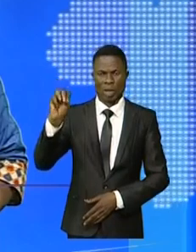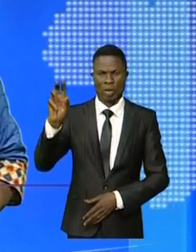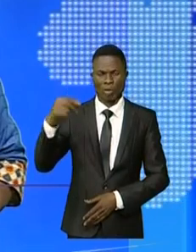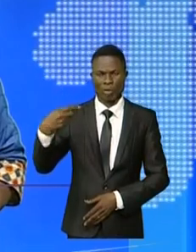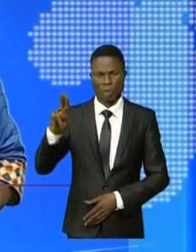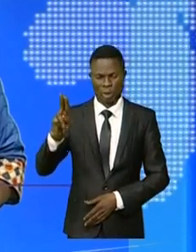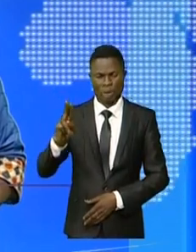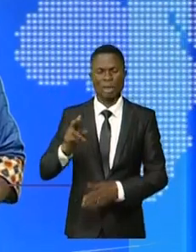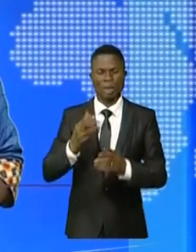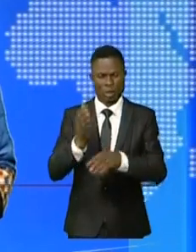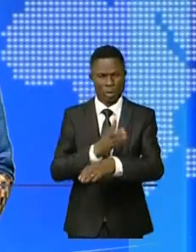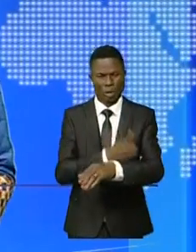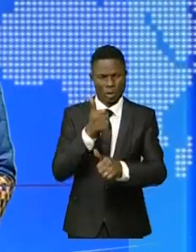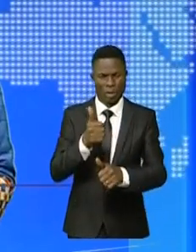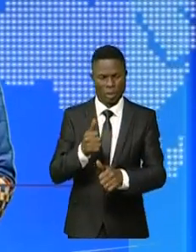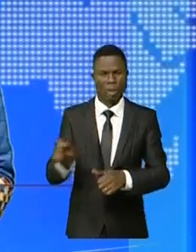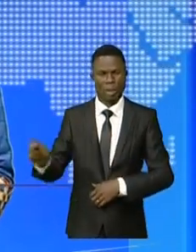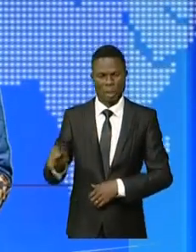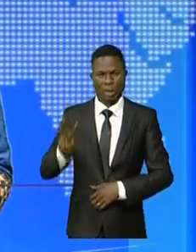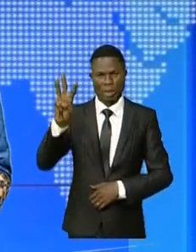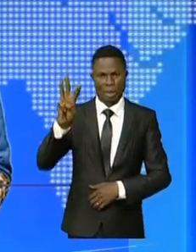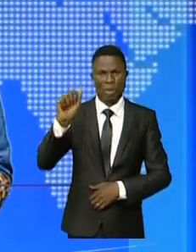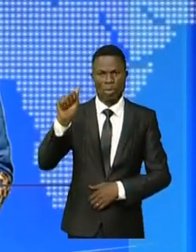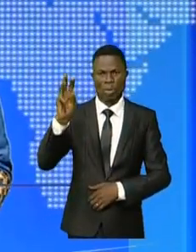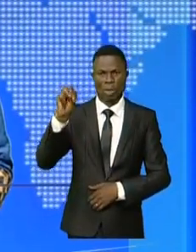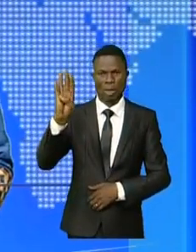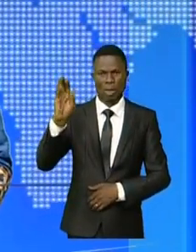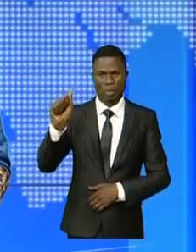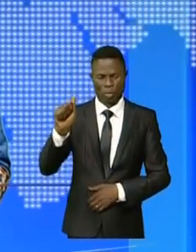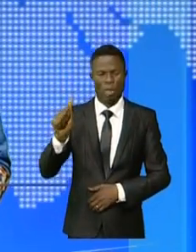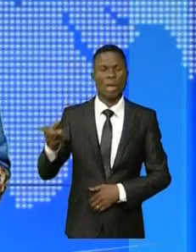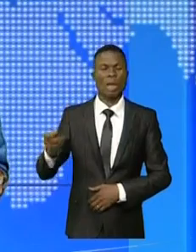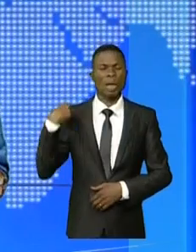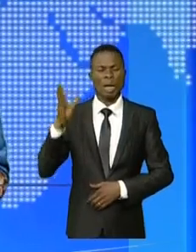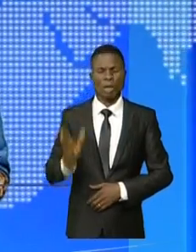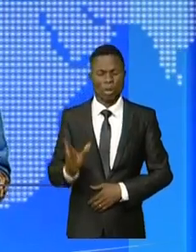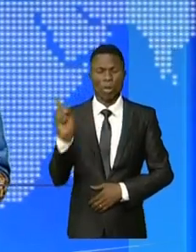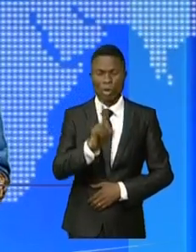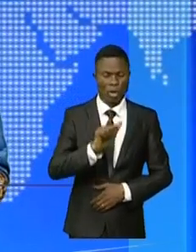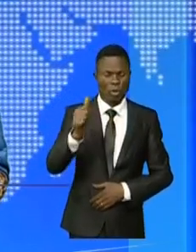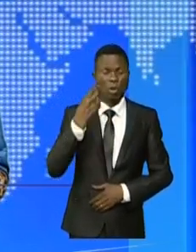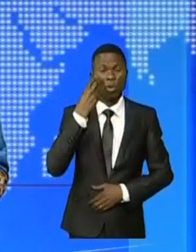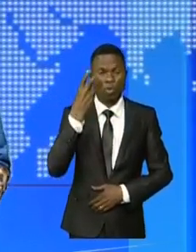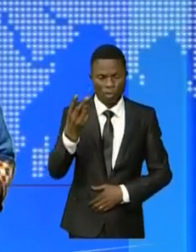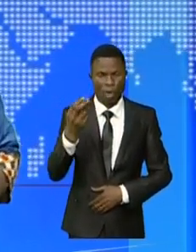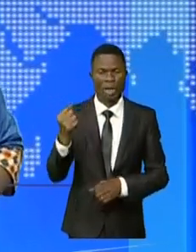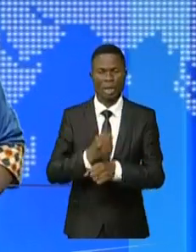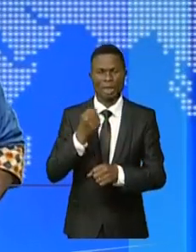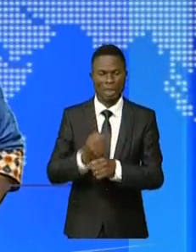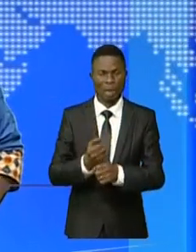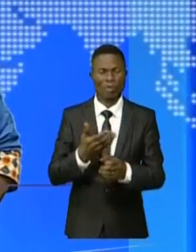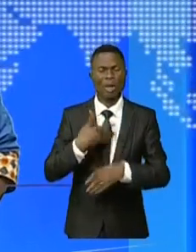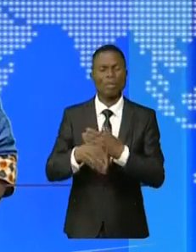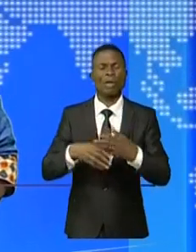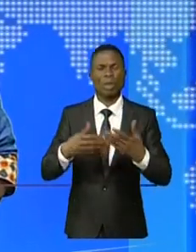Bafoua-Mambouza-Bondouzou vont bon train sur le territoire de Wamba. Le gouverneur de la province Haut-Tolé s'en est rendu compte au cours d'une visite